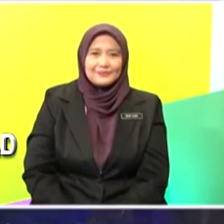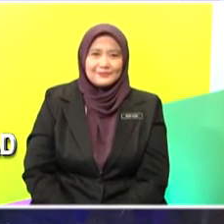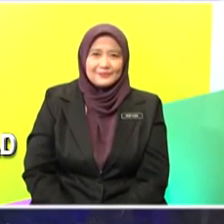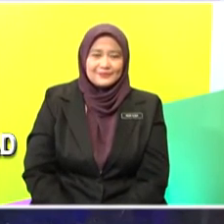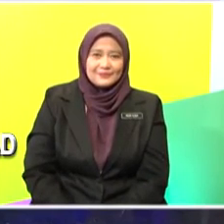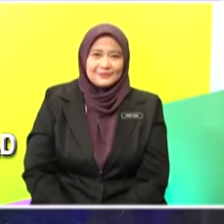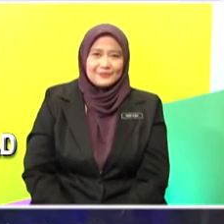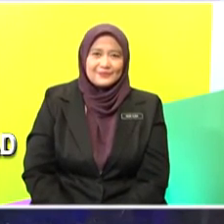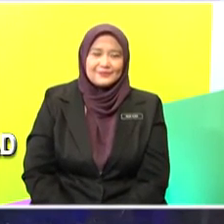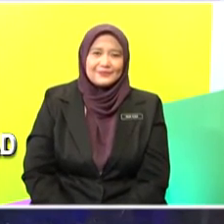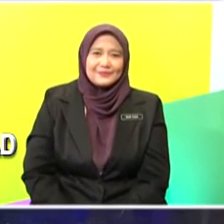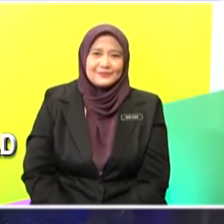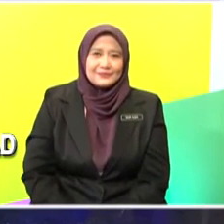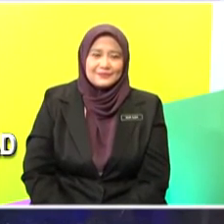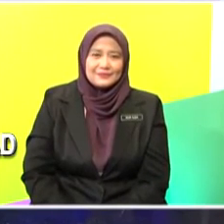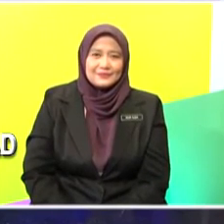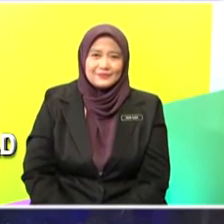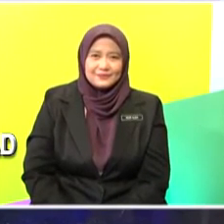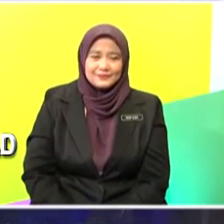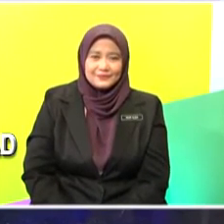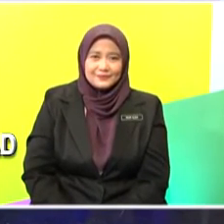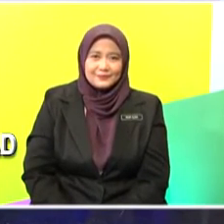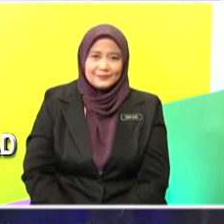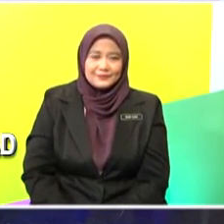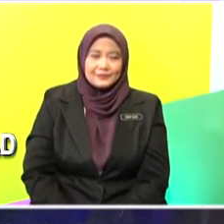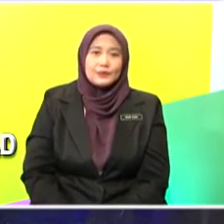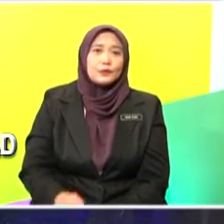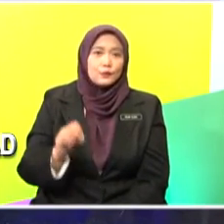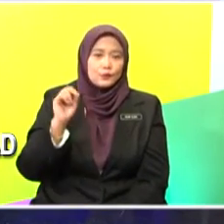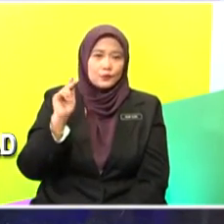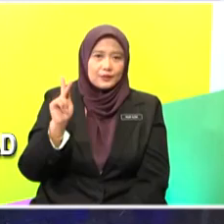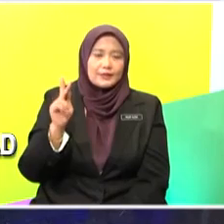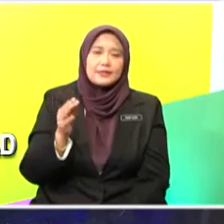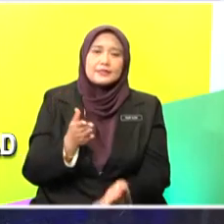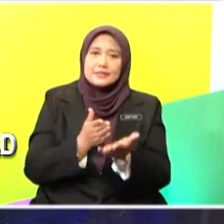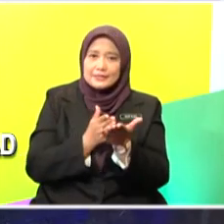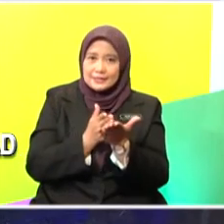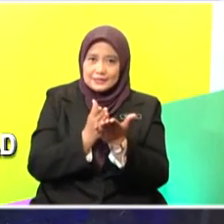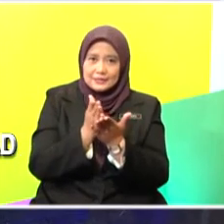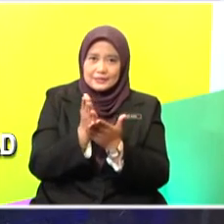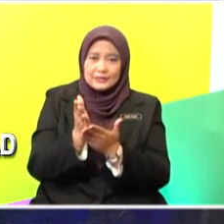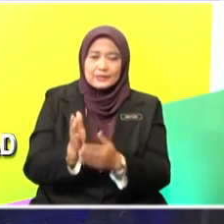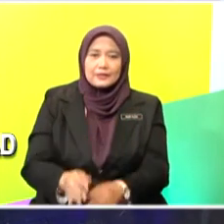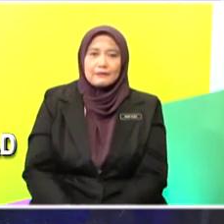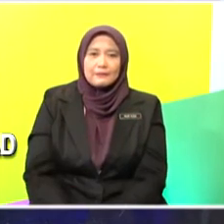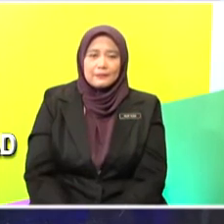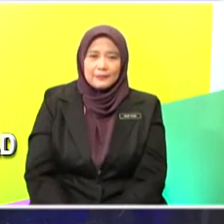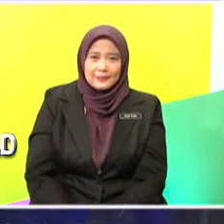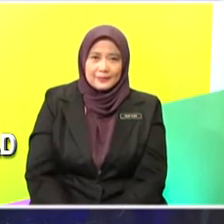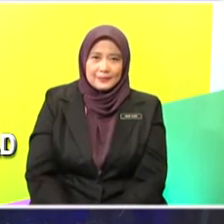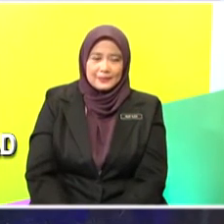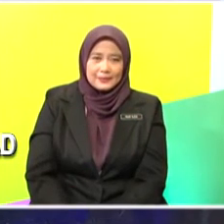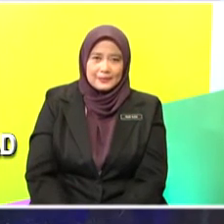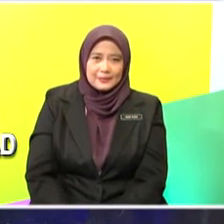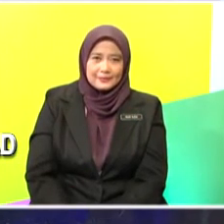I. Kan bunyi dia betul. I. Okey. Nak lagi ke soalan? Nak, cikgu. Saya rasa seronoklah bila